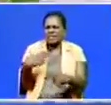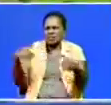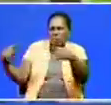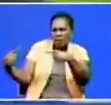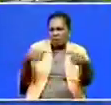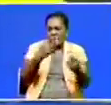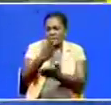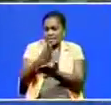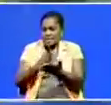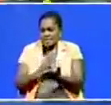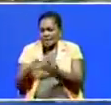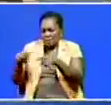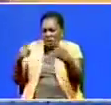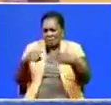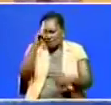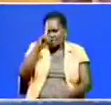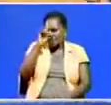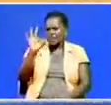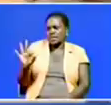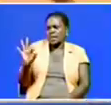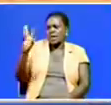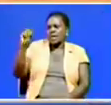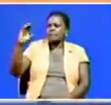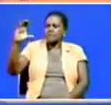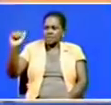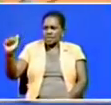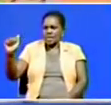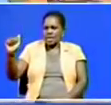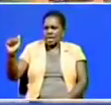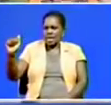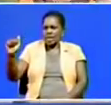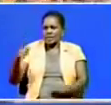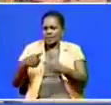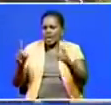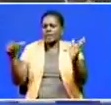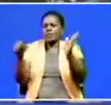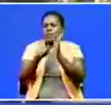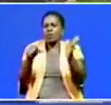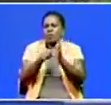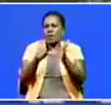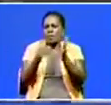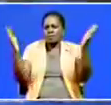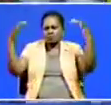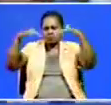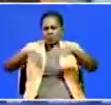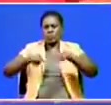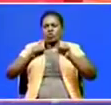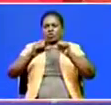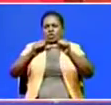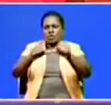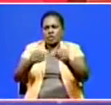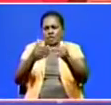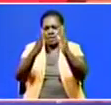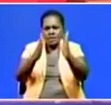wakikabiliana, huku baadhi yao wakijeruhiwa vibaya. Wawakilishi wadi ni miongoni mwa waliozua rabsha hiyo. Kikao hicho hata hivyo kiliendelea baadaye,